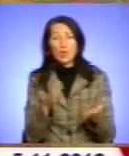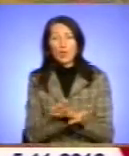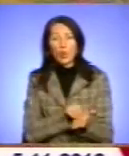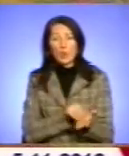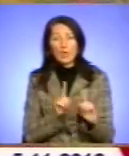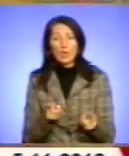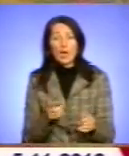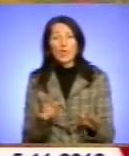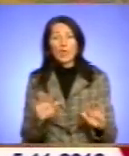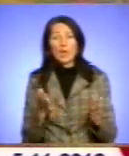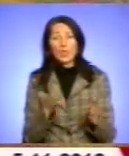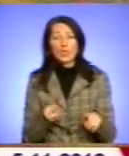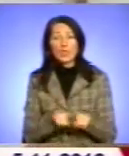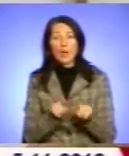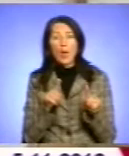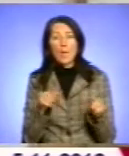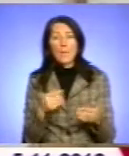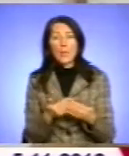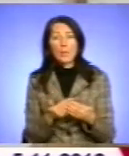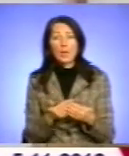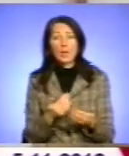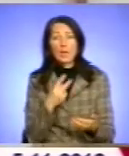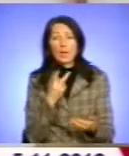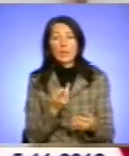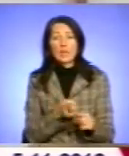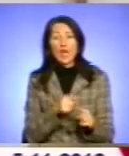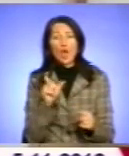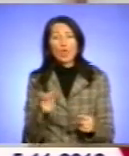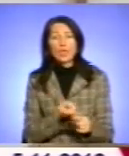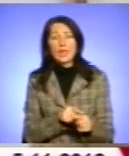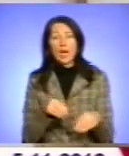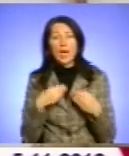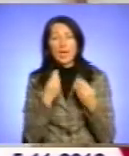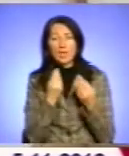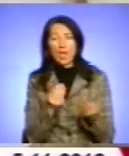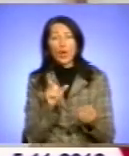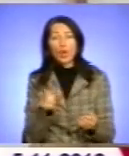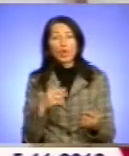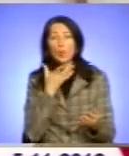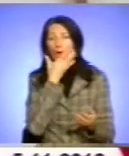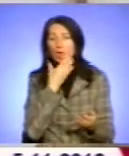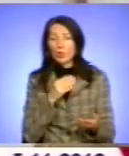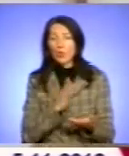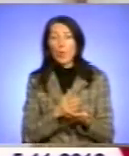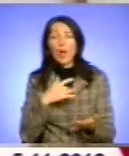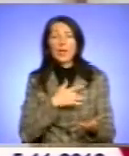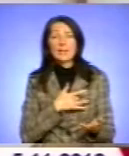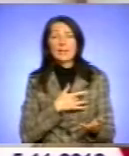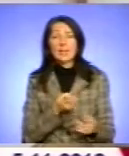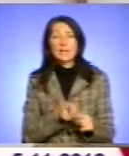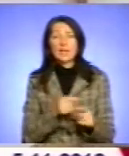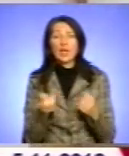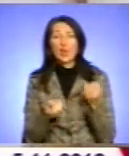і предмети. Здається, людина, яка дарує людям красу, має серце, яке